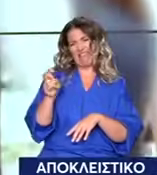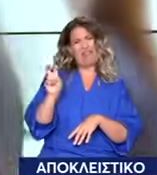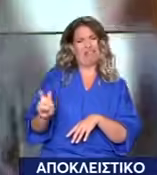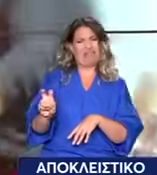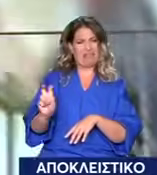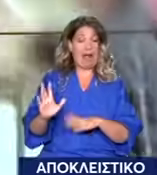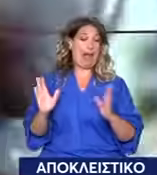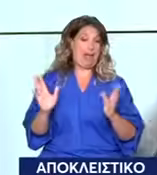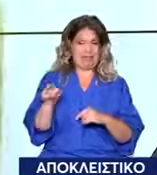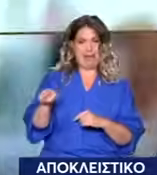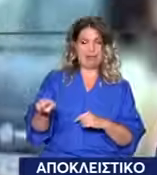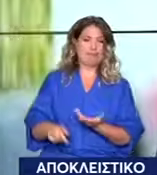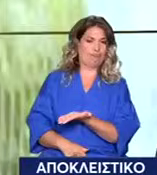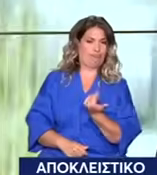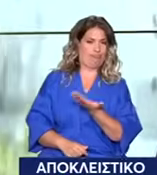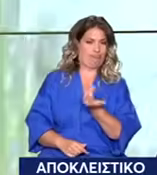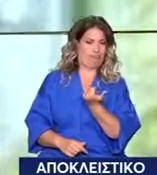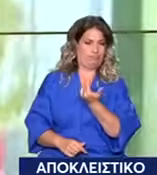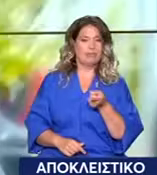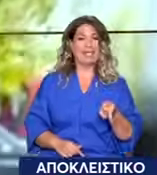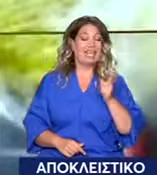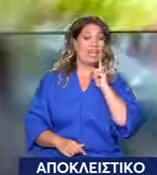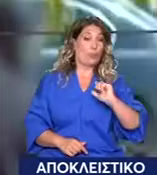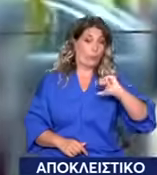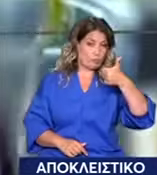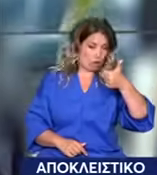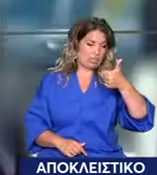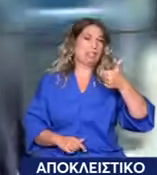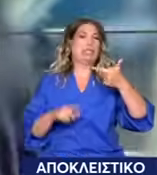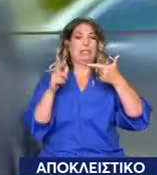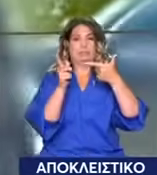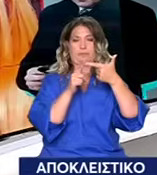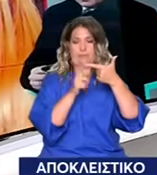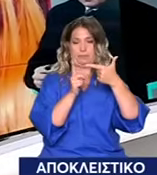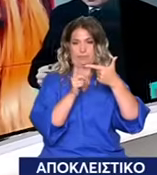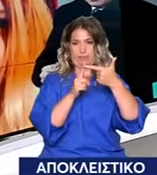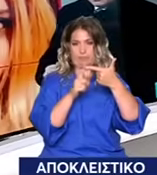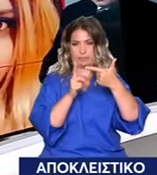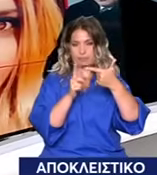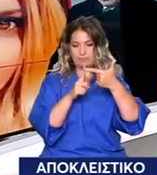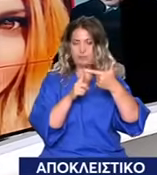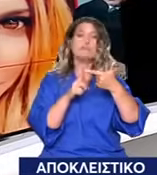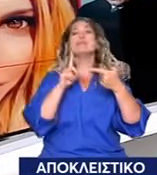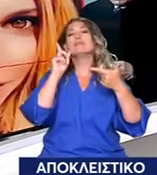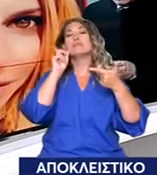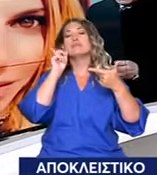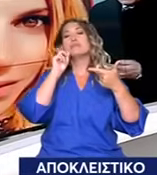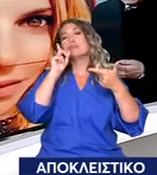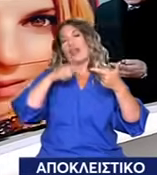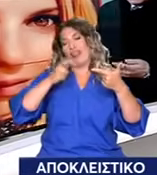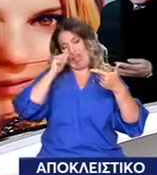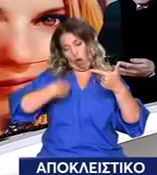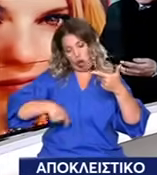προσέξτε, όλοι όσοι δουλεύουν στο γραφείο καταδεικνύονται σαν συνεργάτες του κυρίου Λύτρα. Όλοι. Πλην όμως,